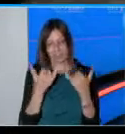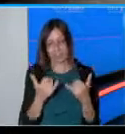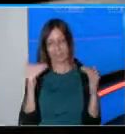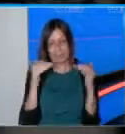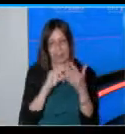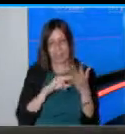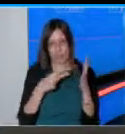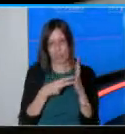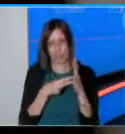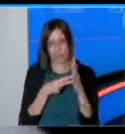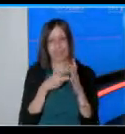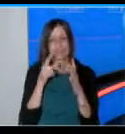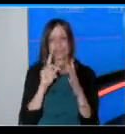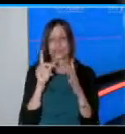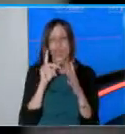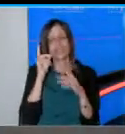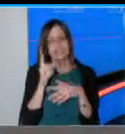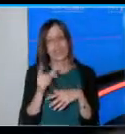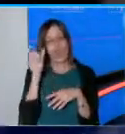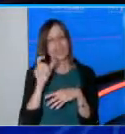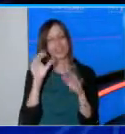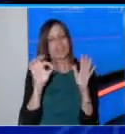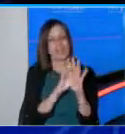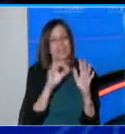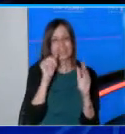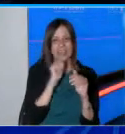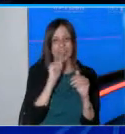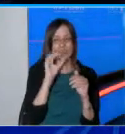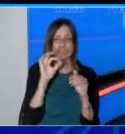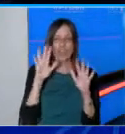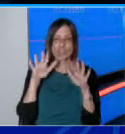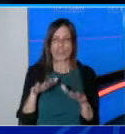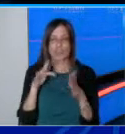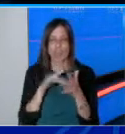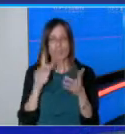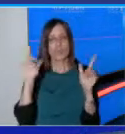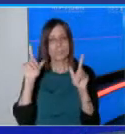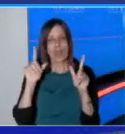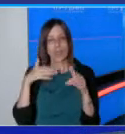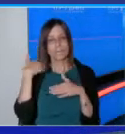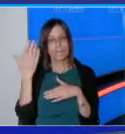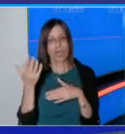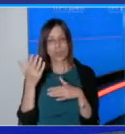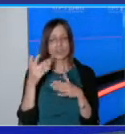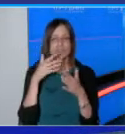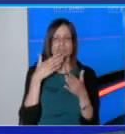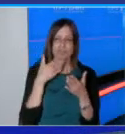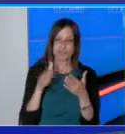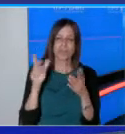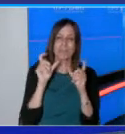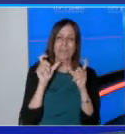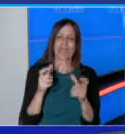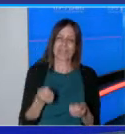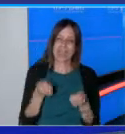התוכנית שבה יוצאת, שבו לא יזדקקו אנשים לתו ירוק, על מעט לשבת במקומות בילוי בחוץ, הורדת מגן החינוך